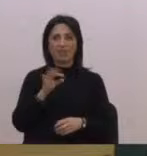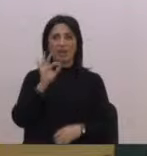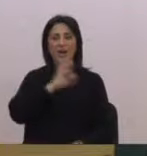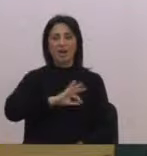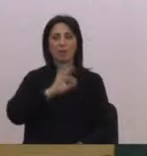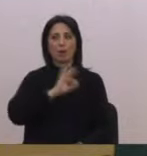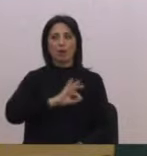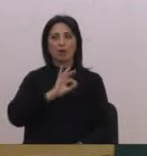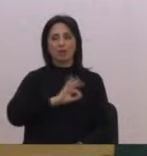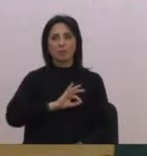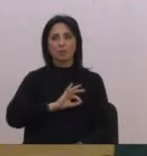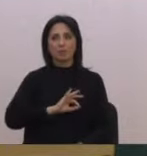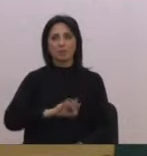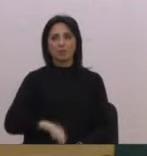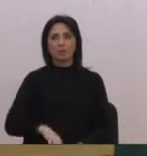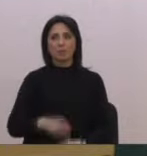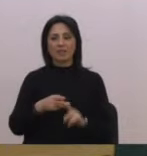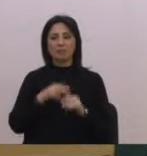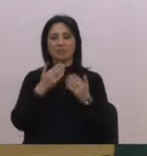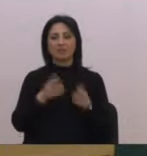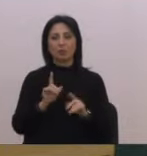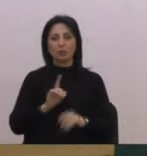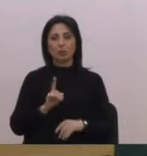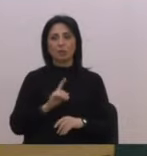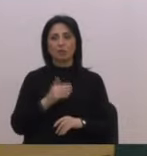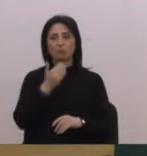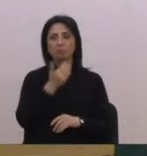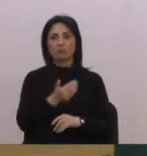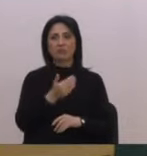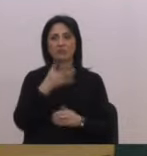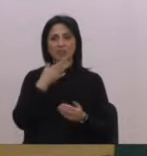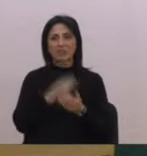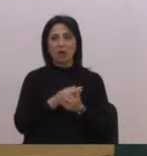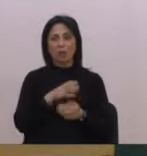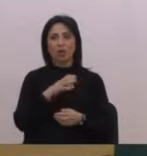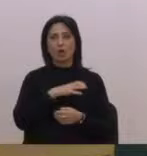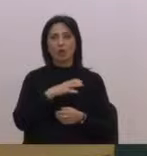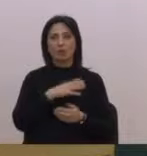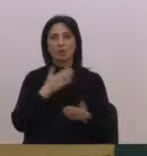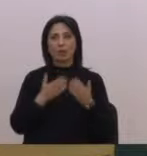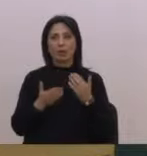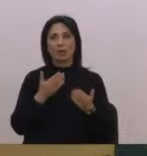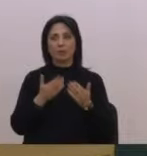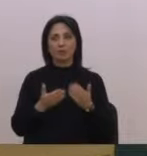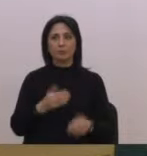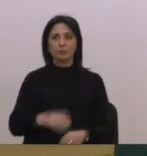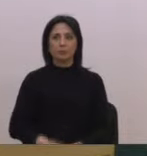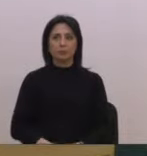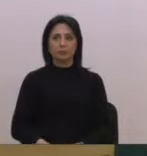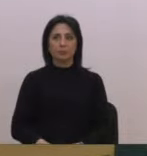გამოიყენებს იმისთვის, რომ მისი საკუთარი ქონება ალბათ